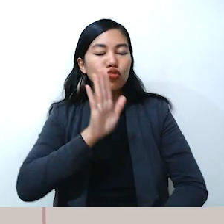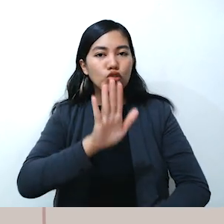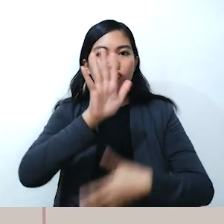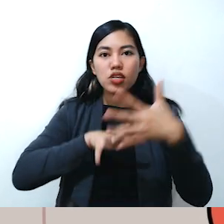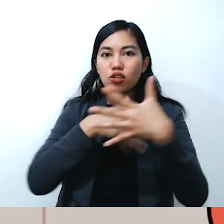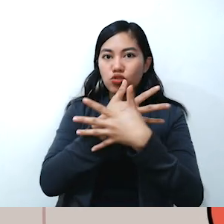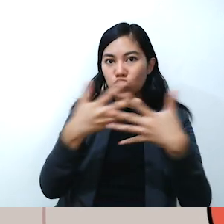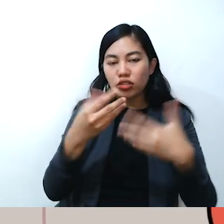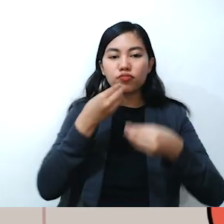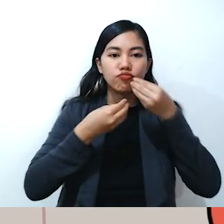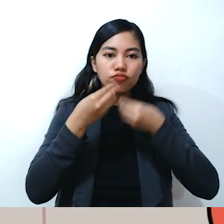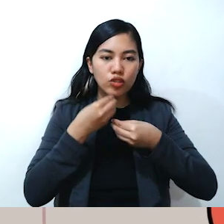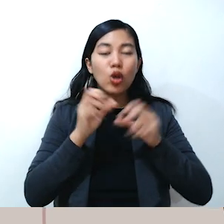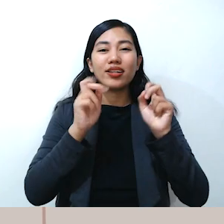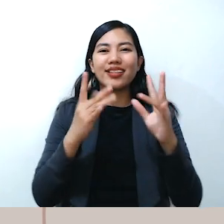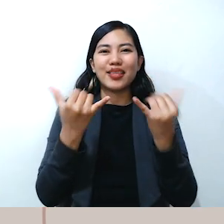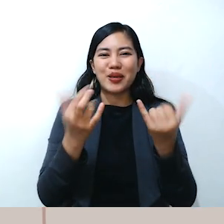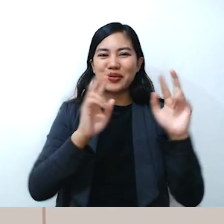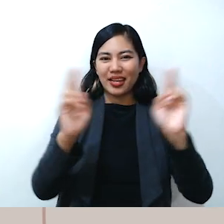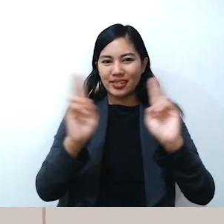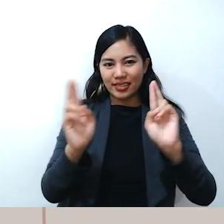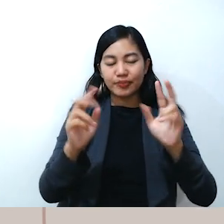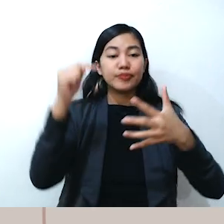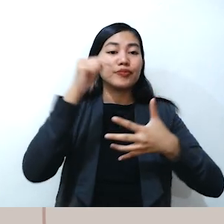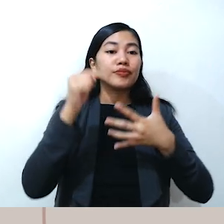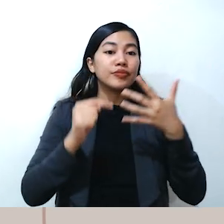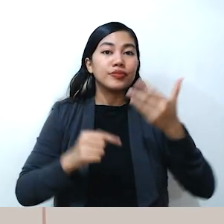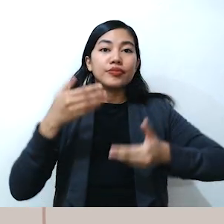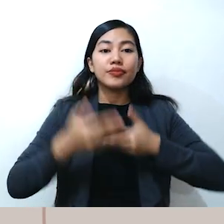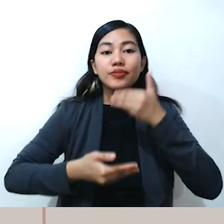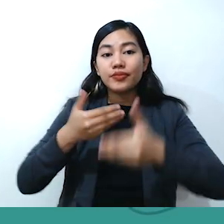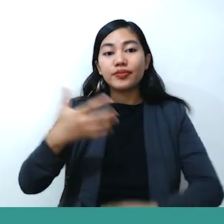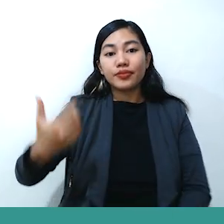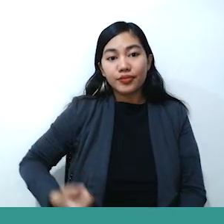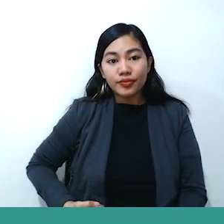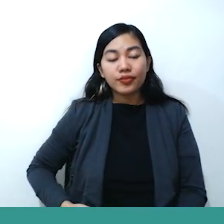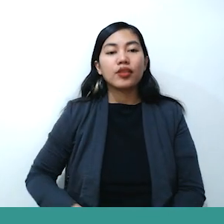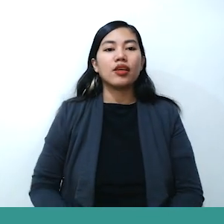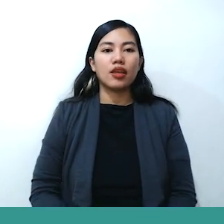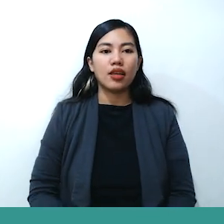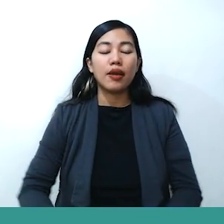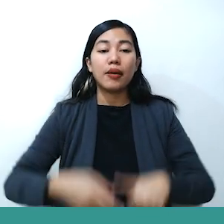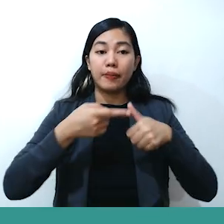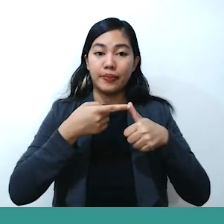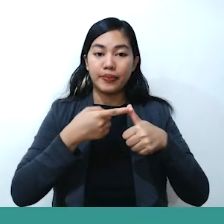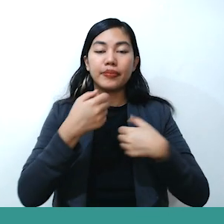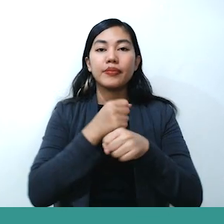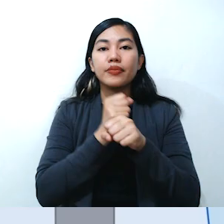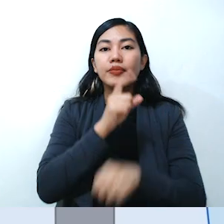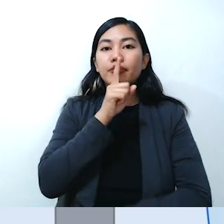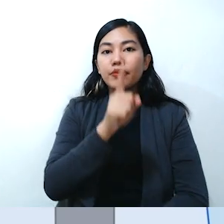iyong pagkain. Okay, handa na ako. Narito ang mga hakbang sa pag-inject ng insulin. Una, siguraduhin